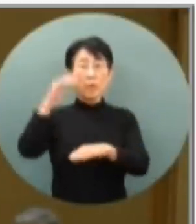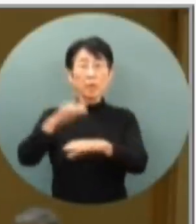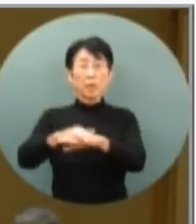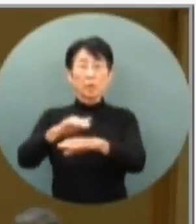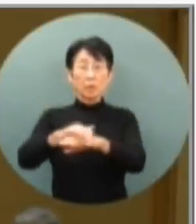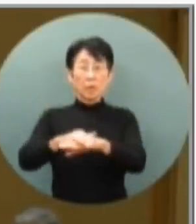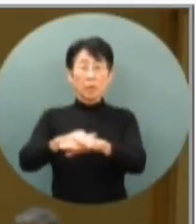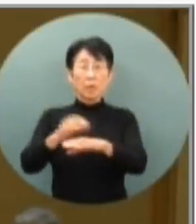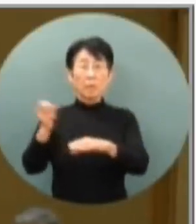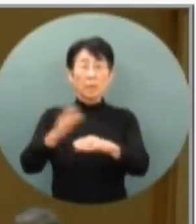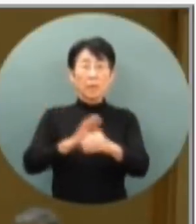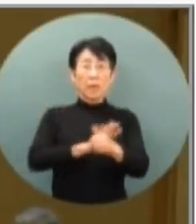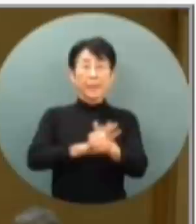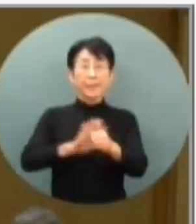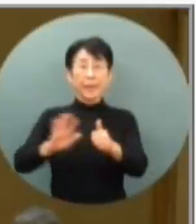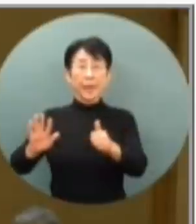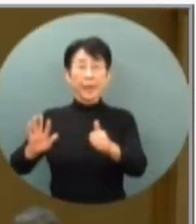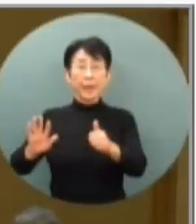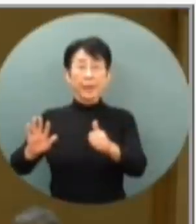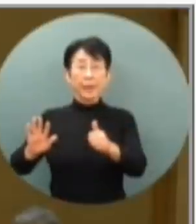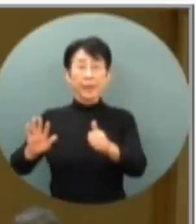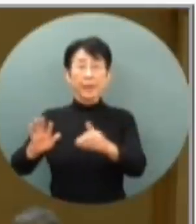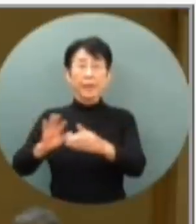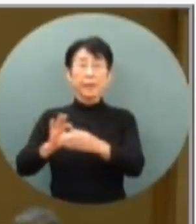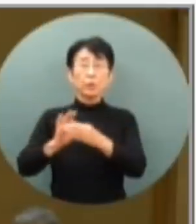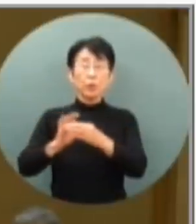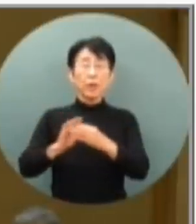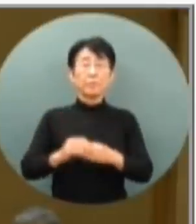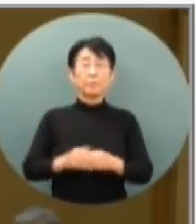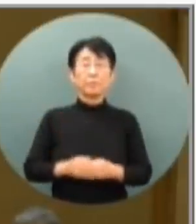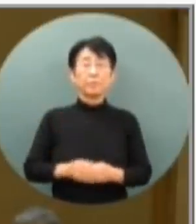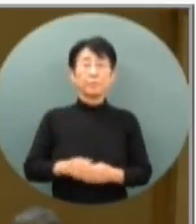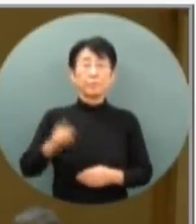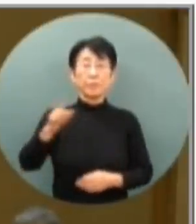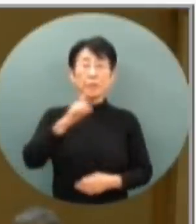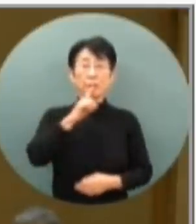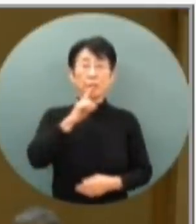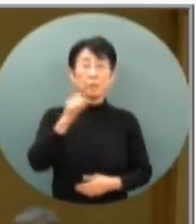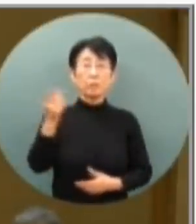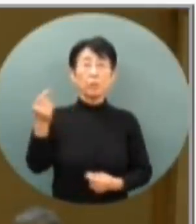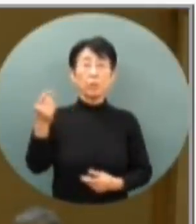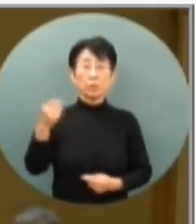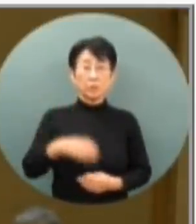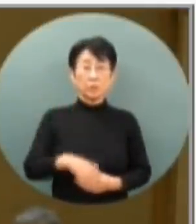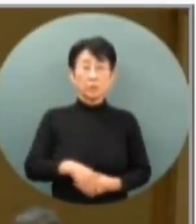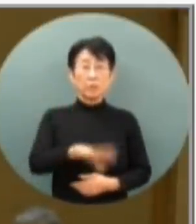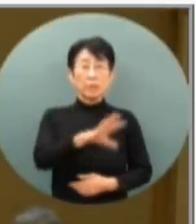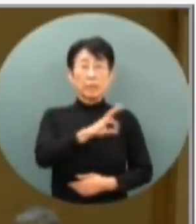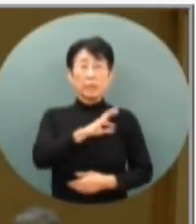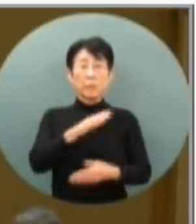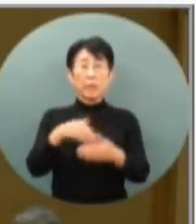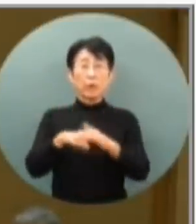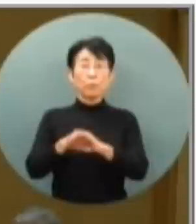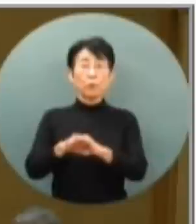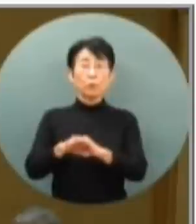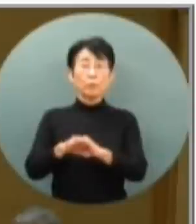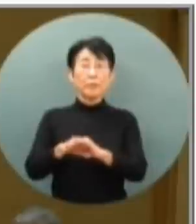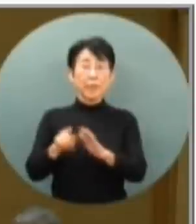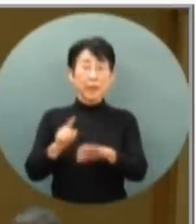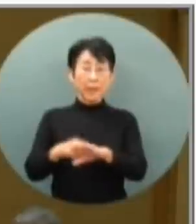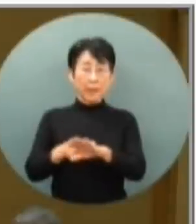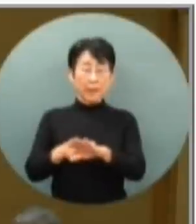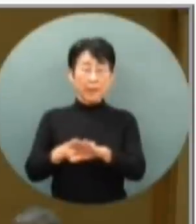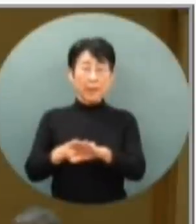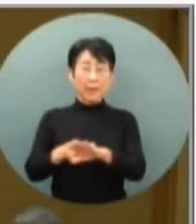その背景には例えば言われるように匿名性だとか、あるい